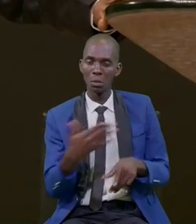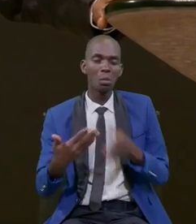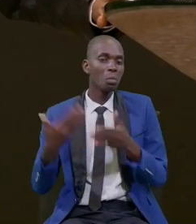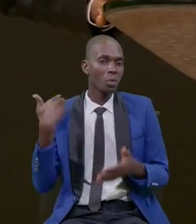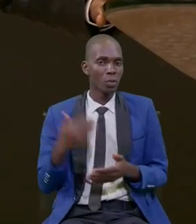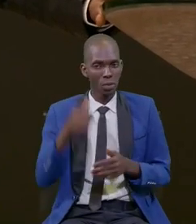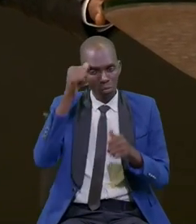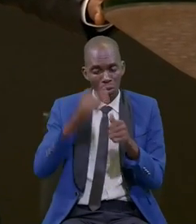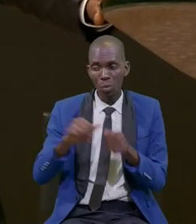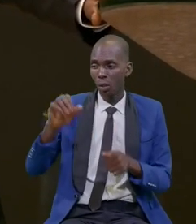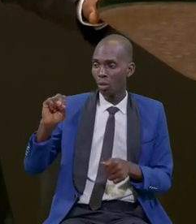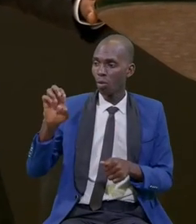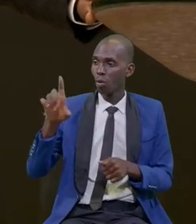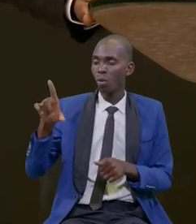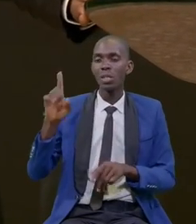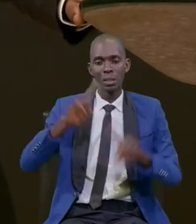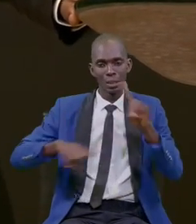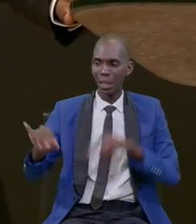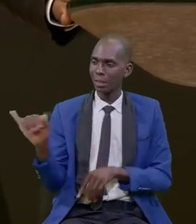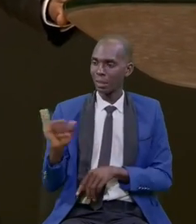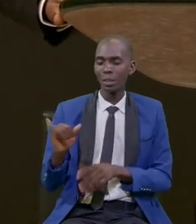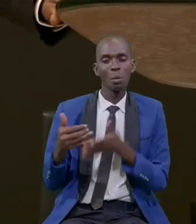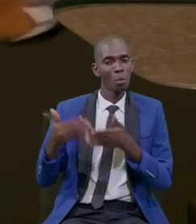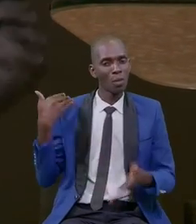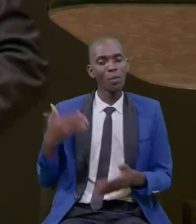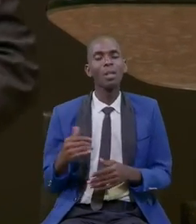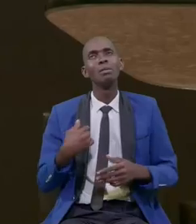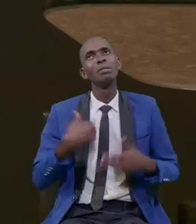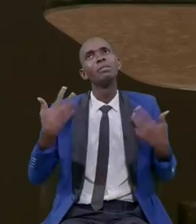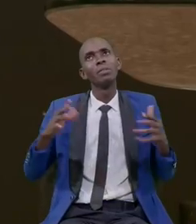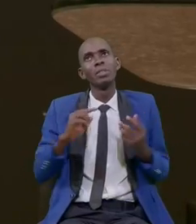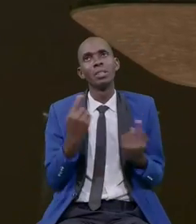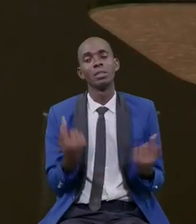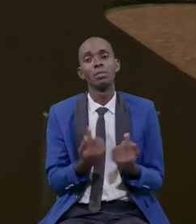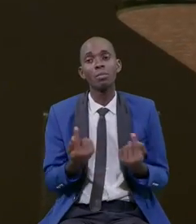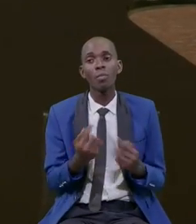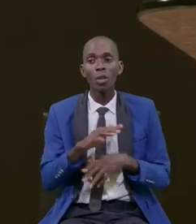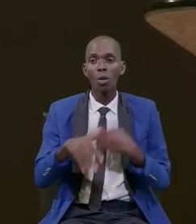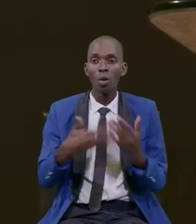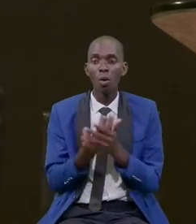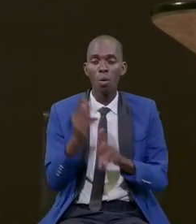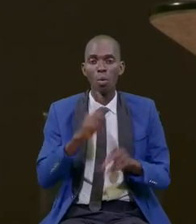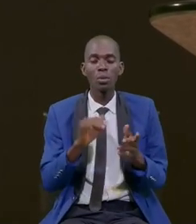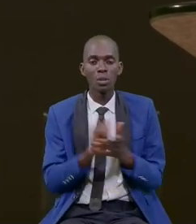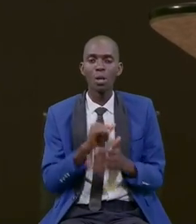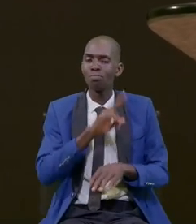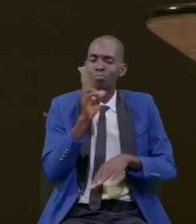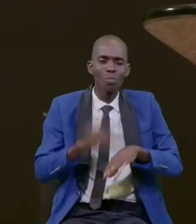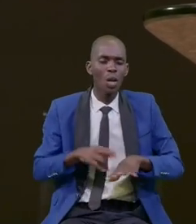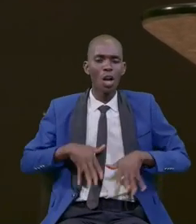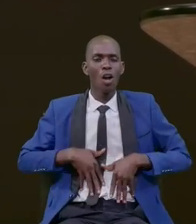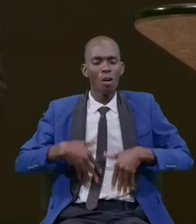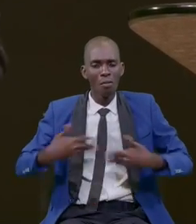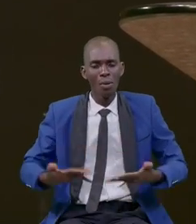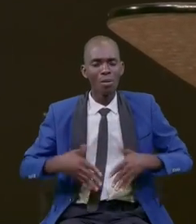Saül l'a aussi dit. Que j'ai péché. Tous ces gens-là qui confessent, leur cœur